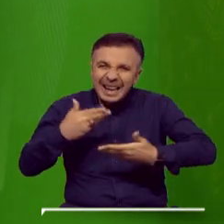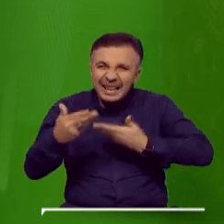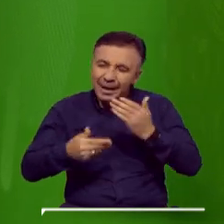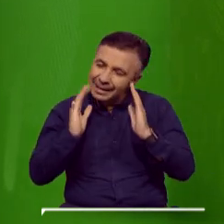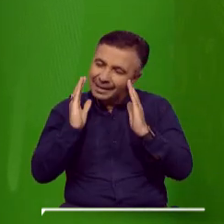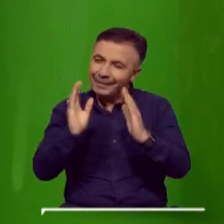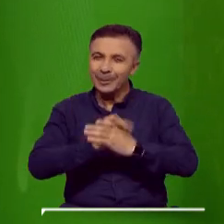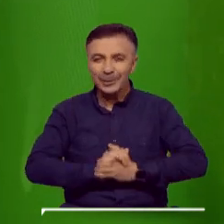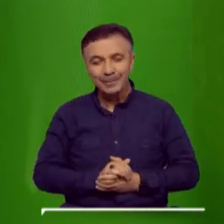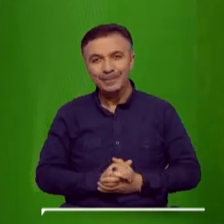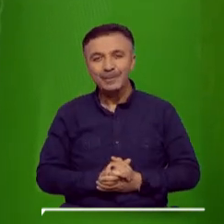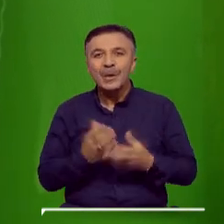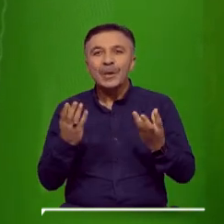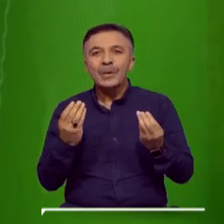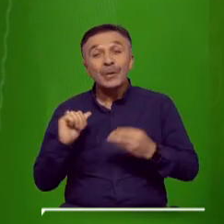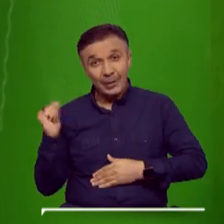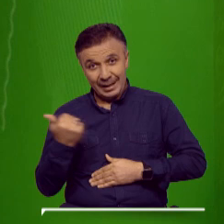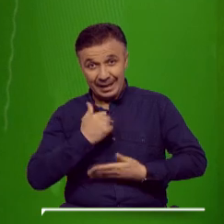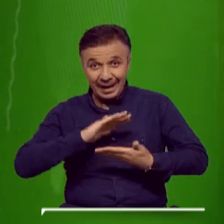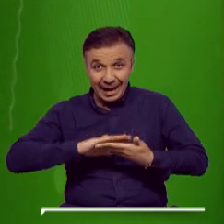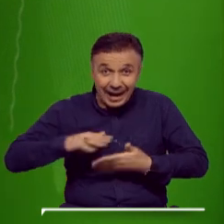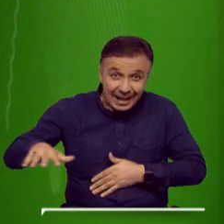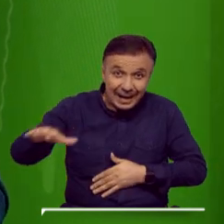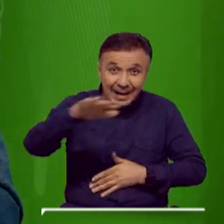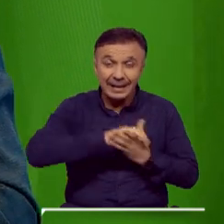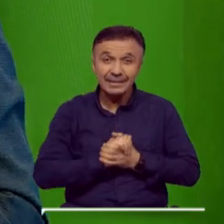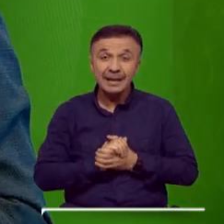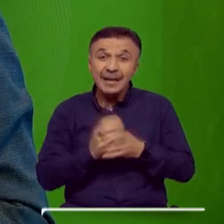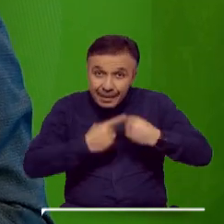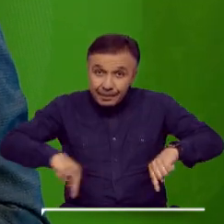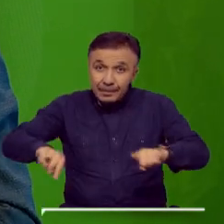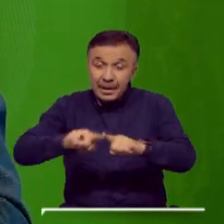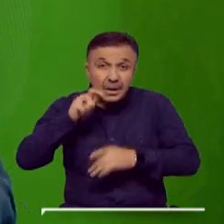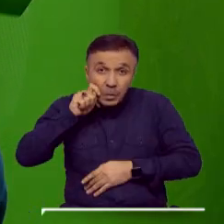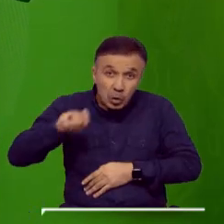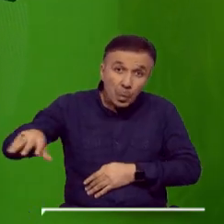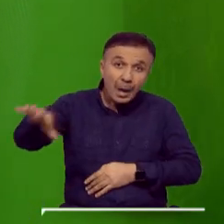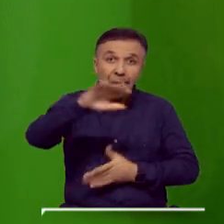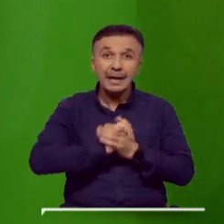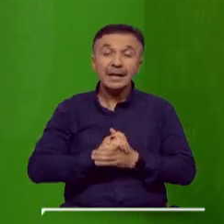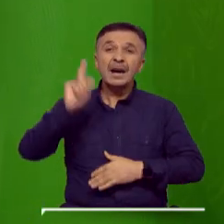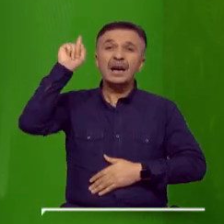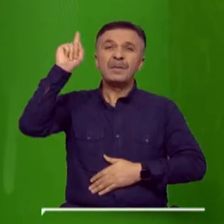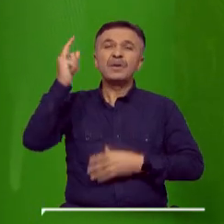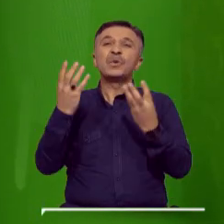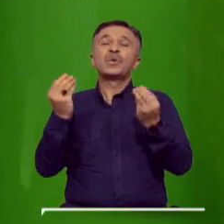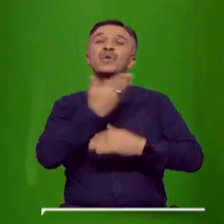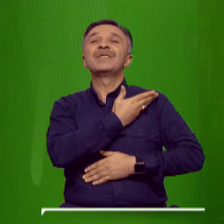ediyoruz. Çok değerli arkadaşlar, biz Müslümanlar Rabbimizi çok